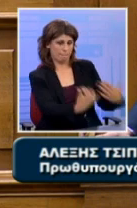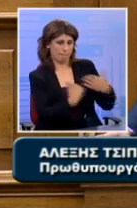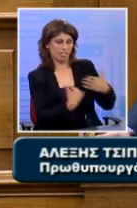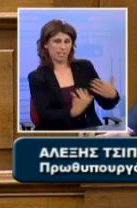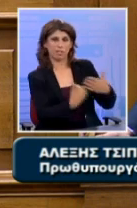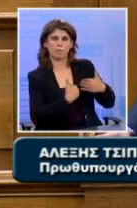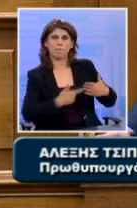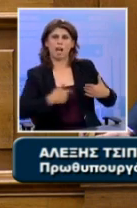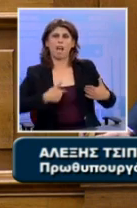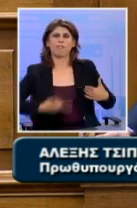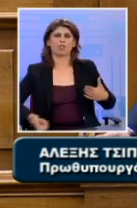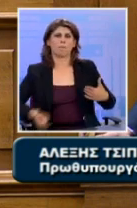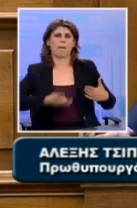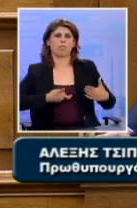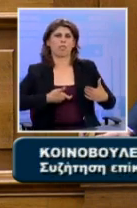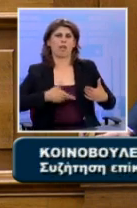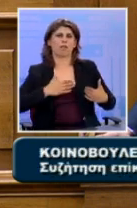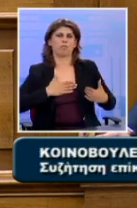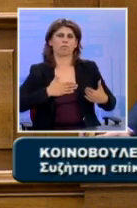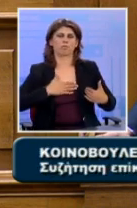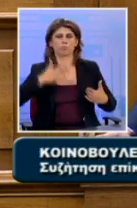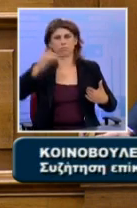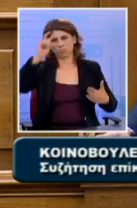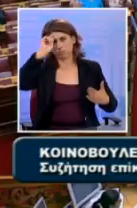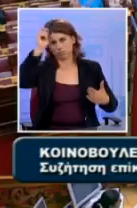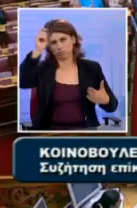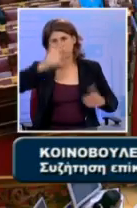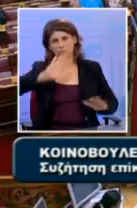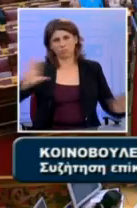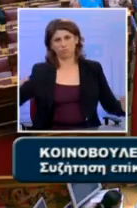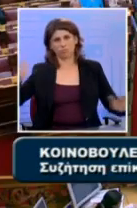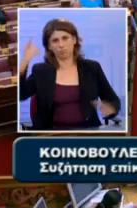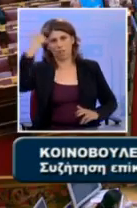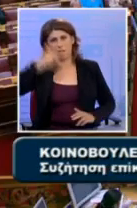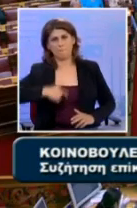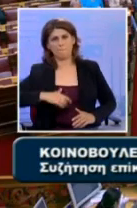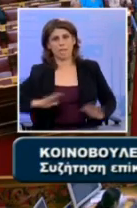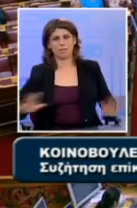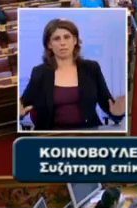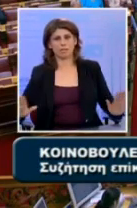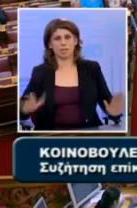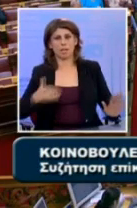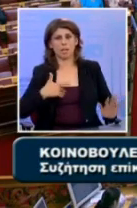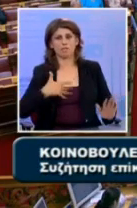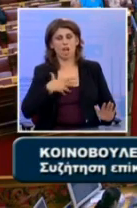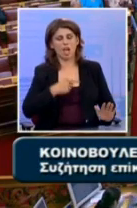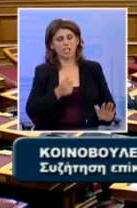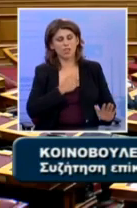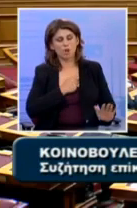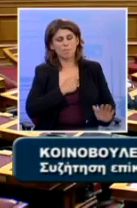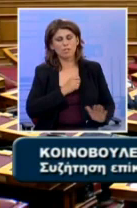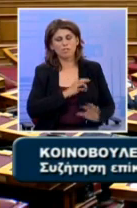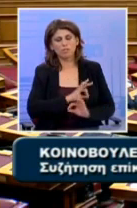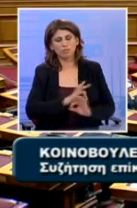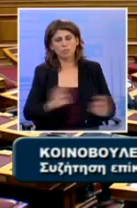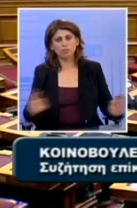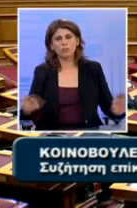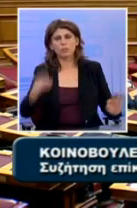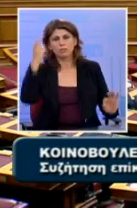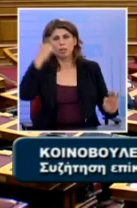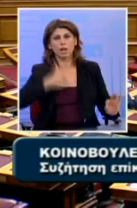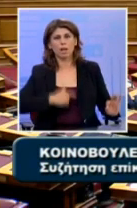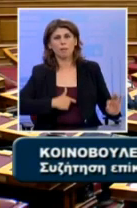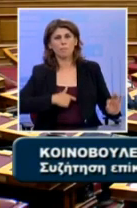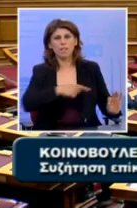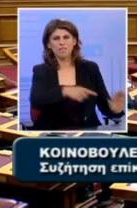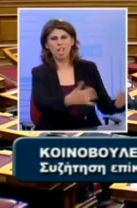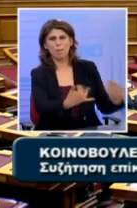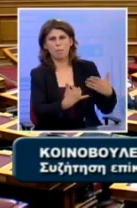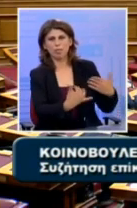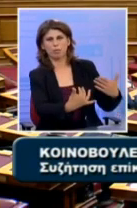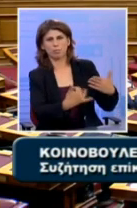Και αυτά τα παράσημα για μας είναι παράσημα αξιοπιστίας.